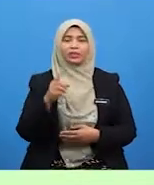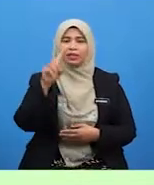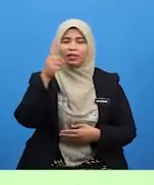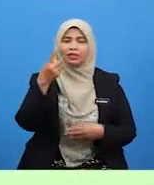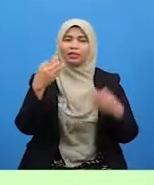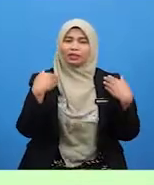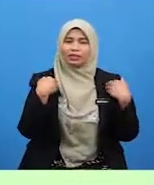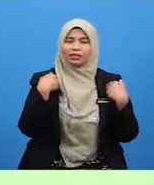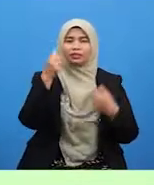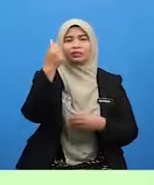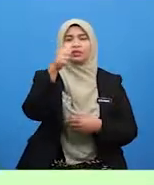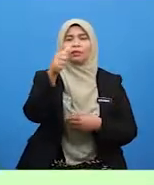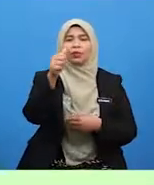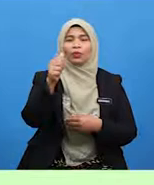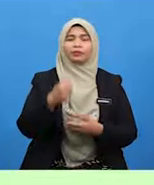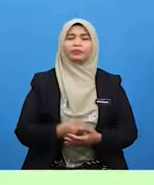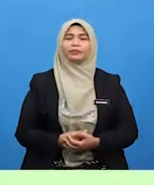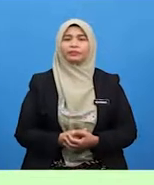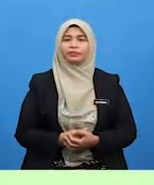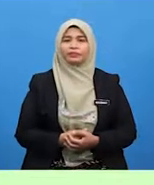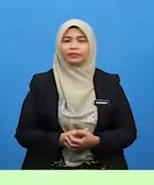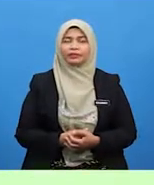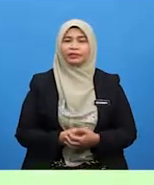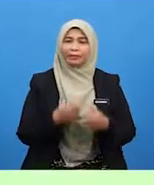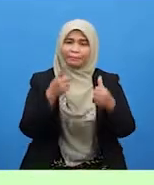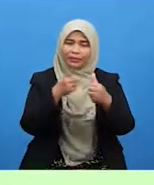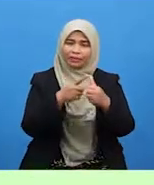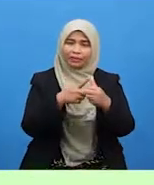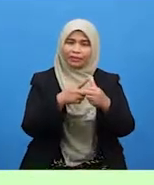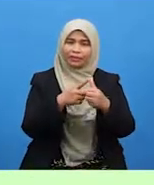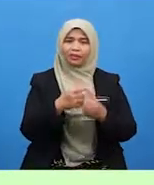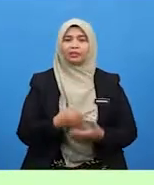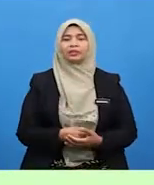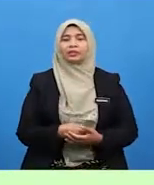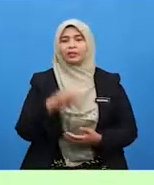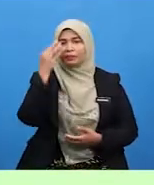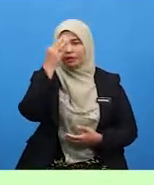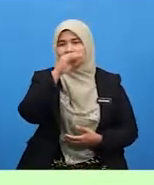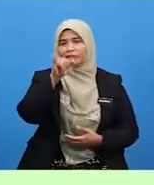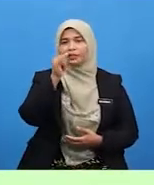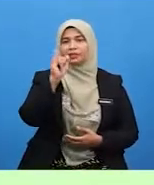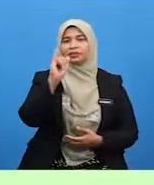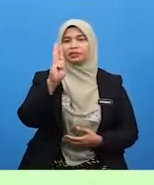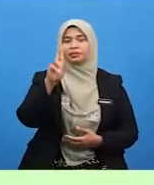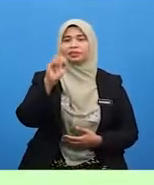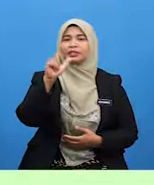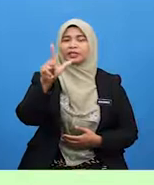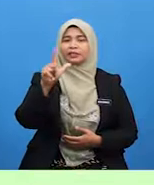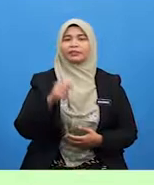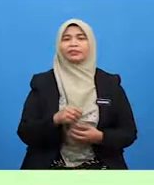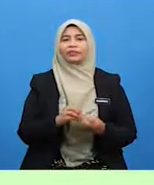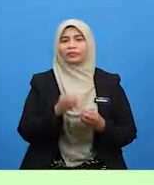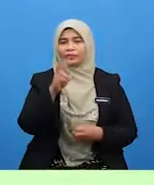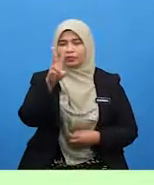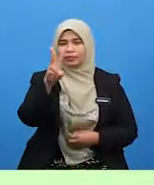ada 10. Pertama, malaikat Jibril.